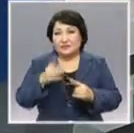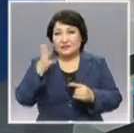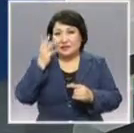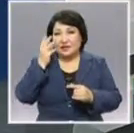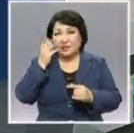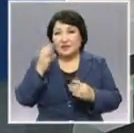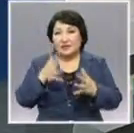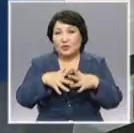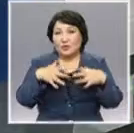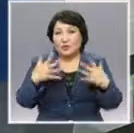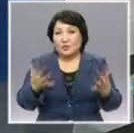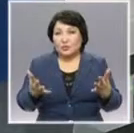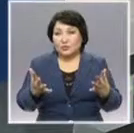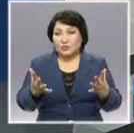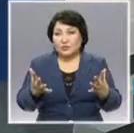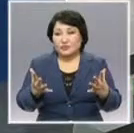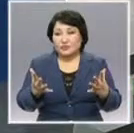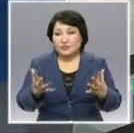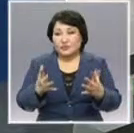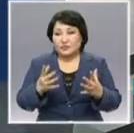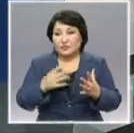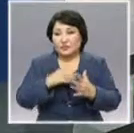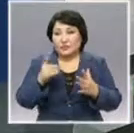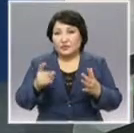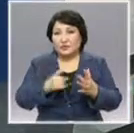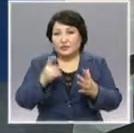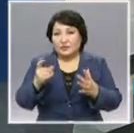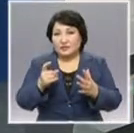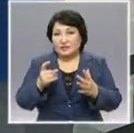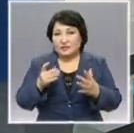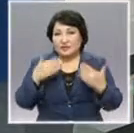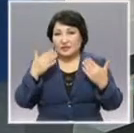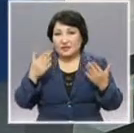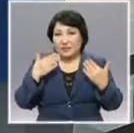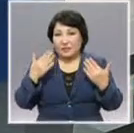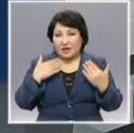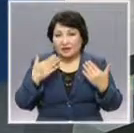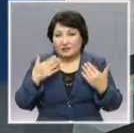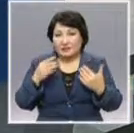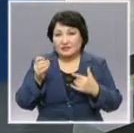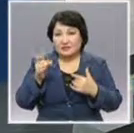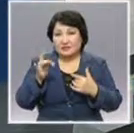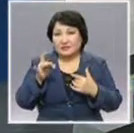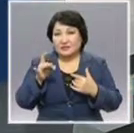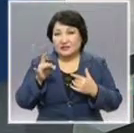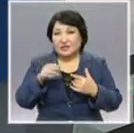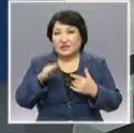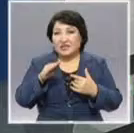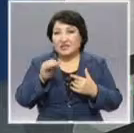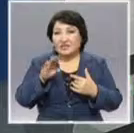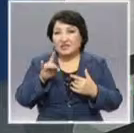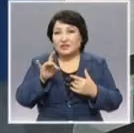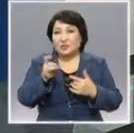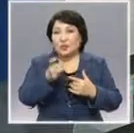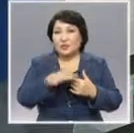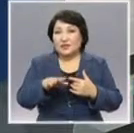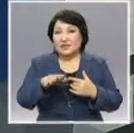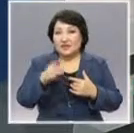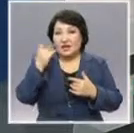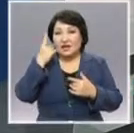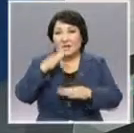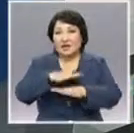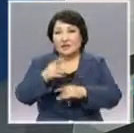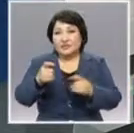үлкен каналы бар ғой. Соның бойында саябақ. Сіздердің Жетісу ауданының